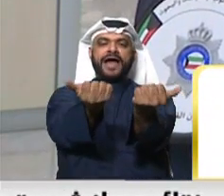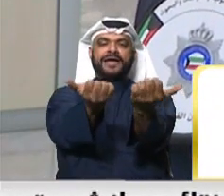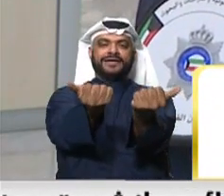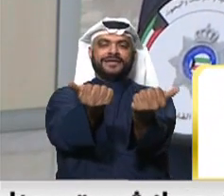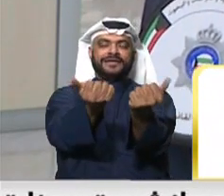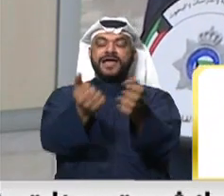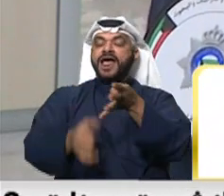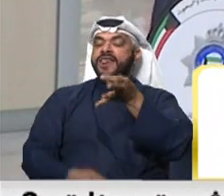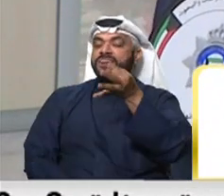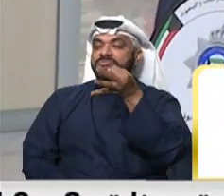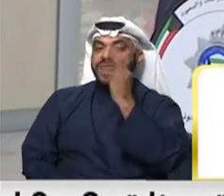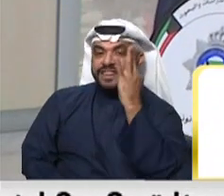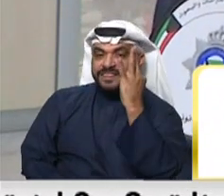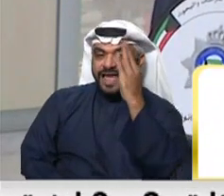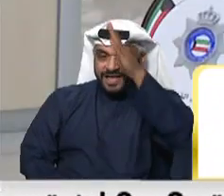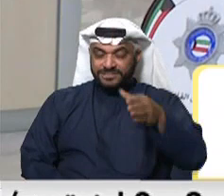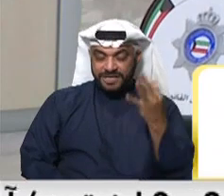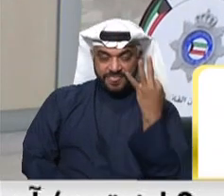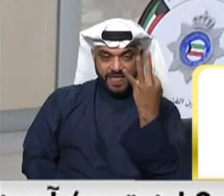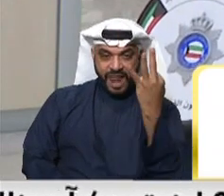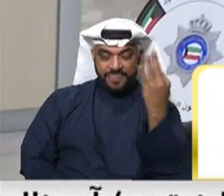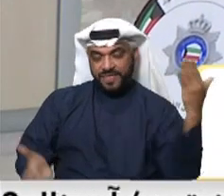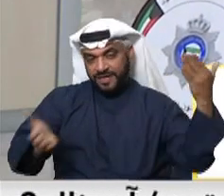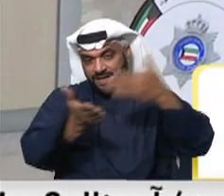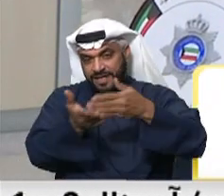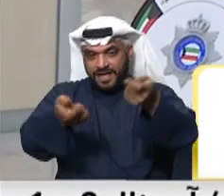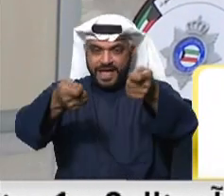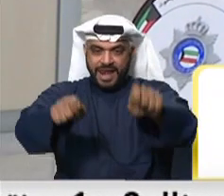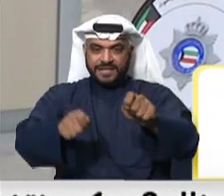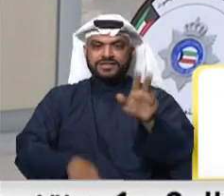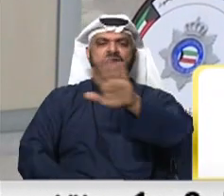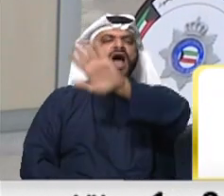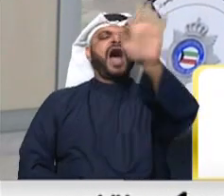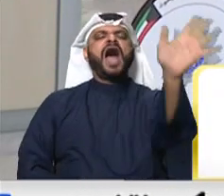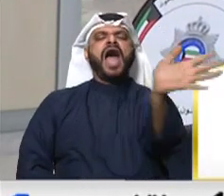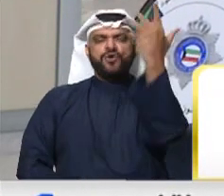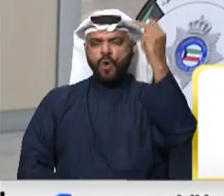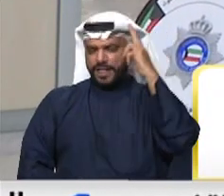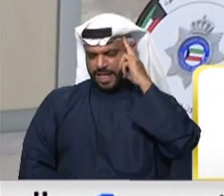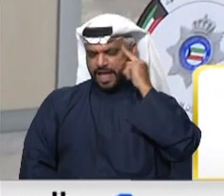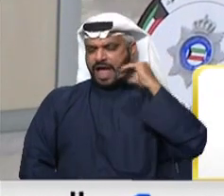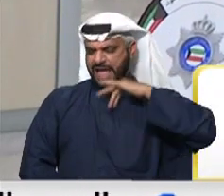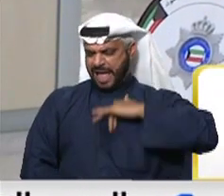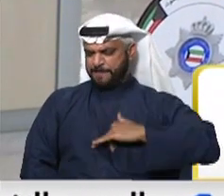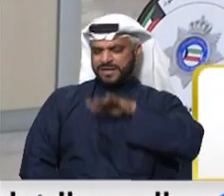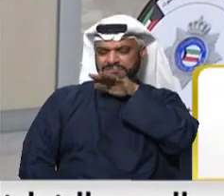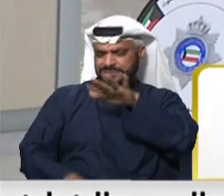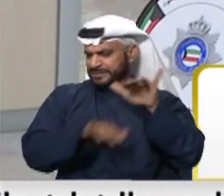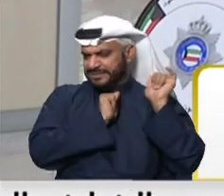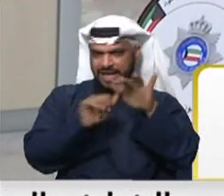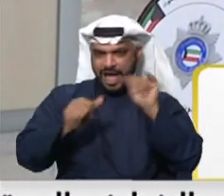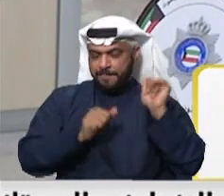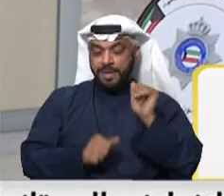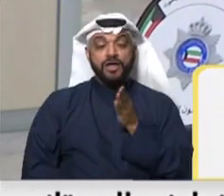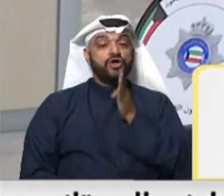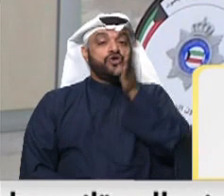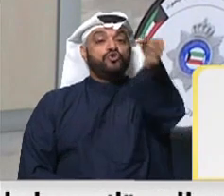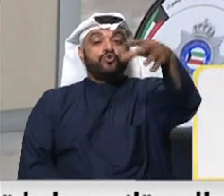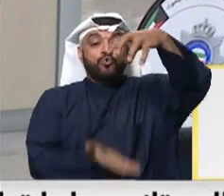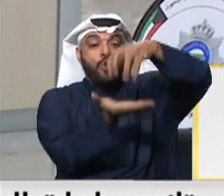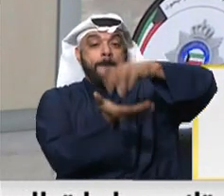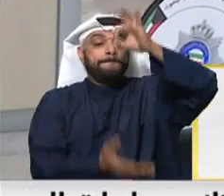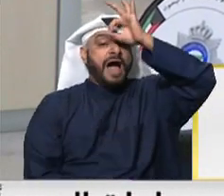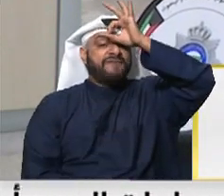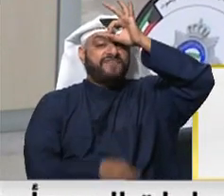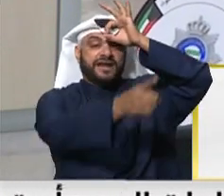13/3 في اداره شؤون الانتخابات بخصوص اي مرشح حاب انه يتنازل عن طلب تسجيل الترشح يتوجه الى المخفر المختص الذي قدم